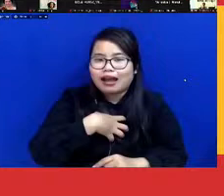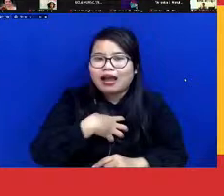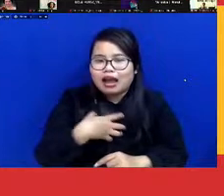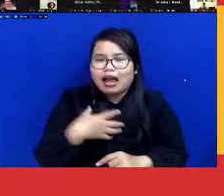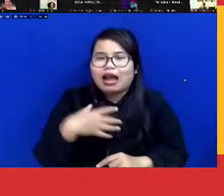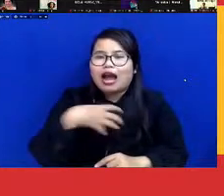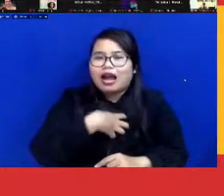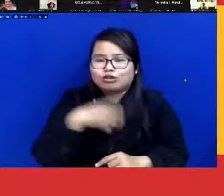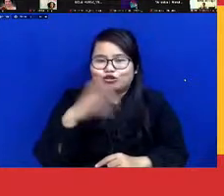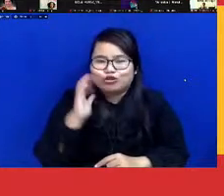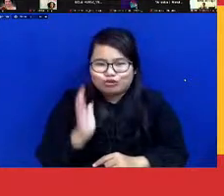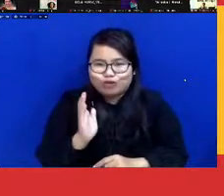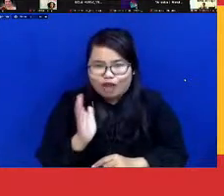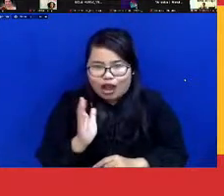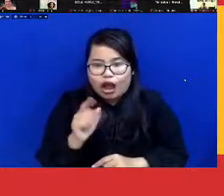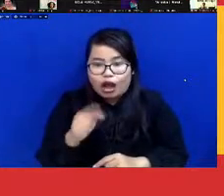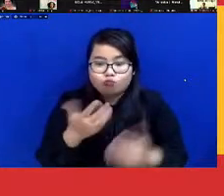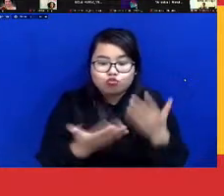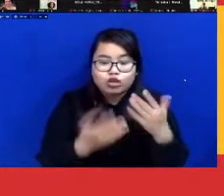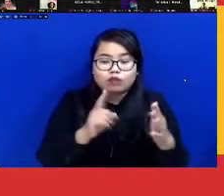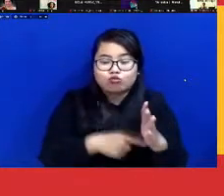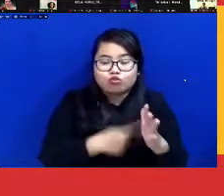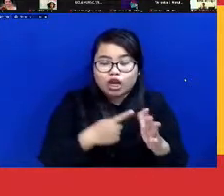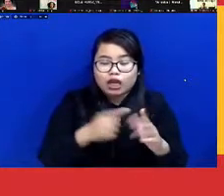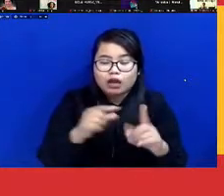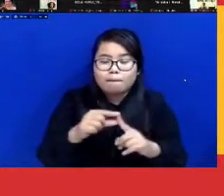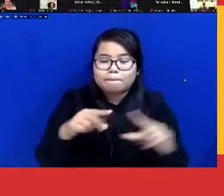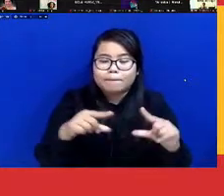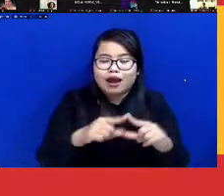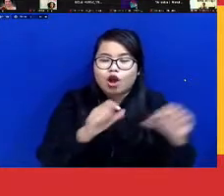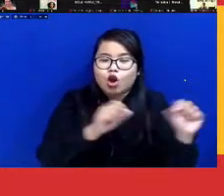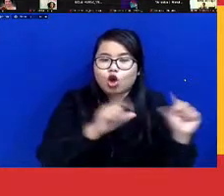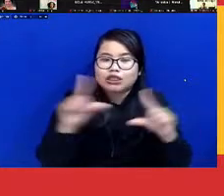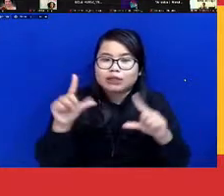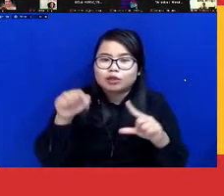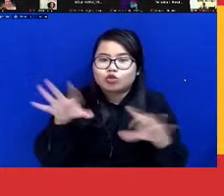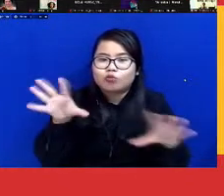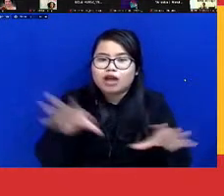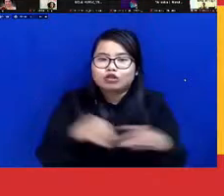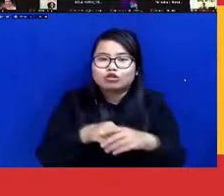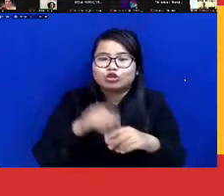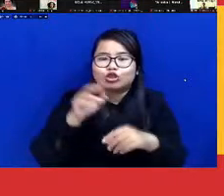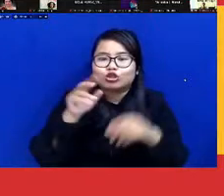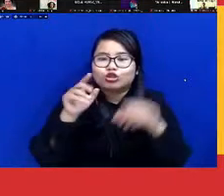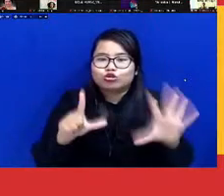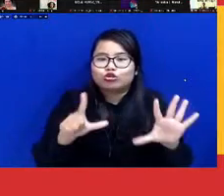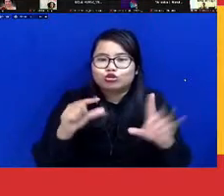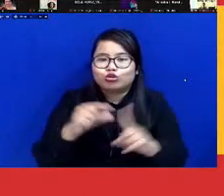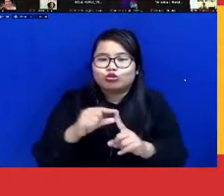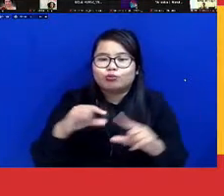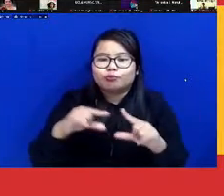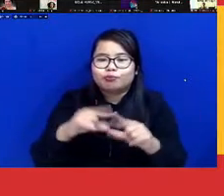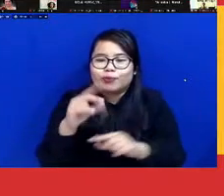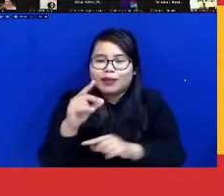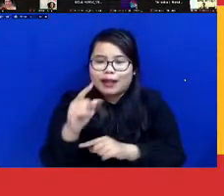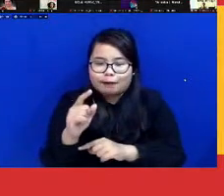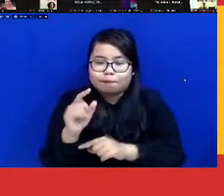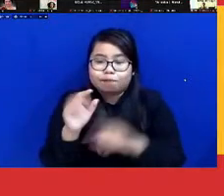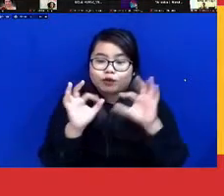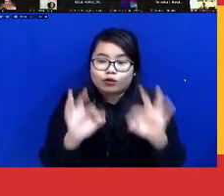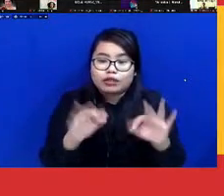sudah ada. Mulai dari prakonsepsi, itu yang masuk tujuh pilar. Yang selanjutnya,